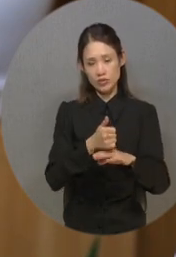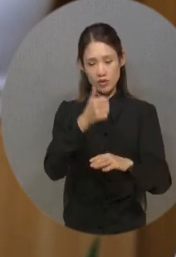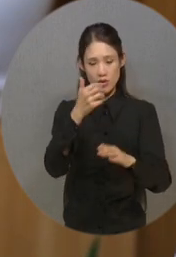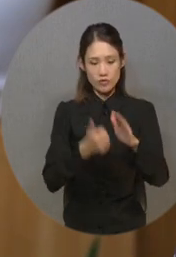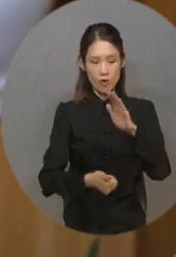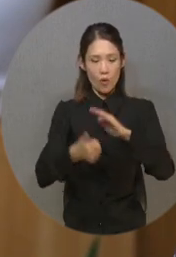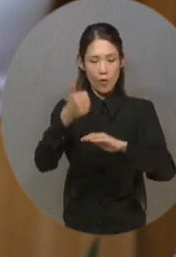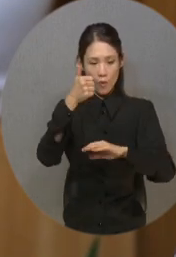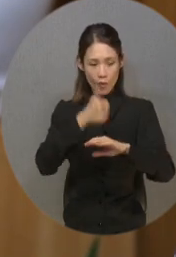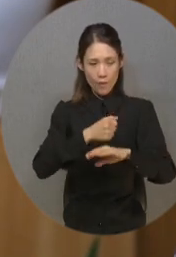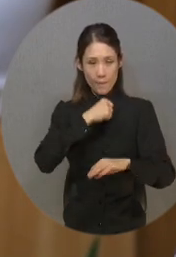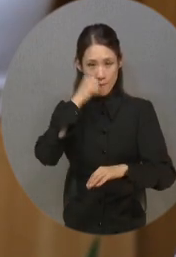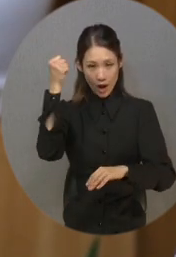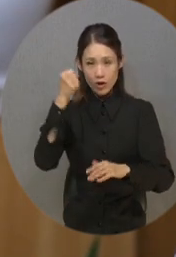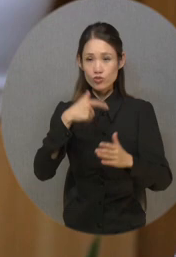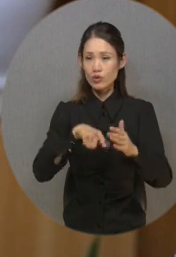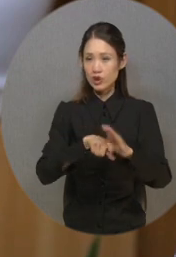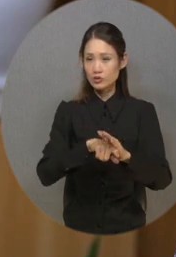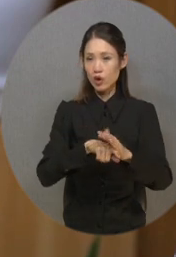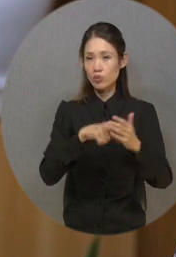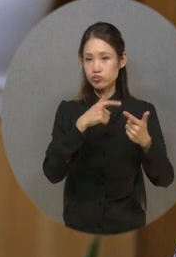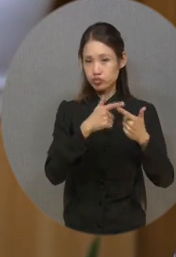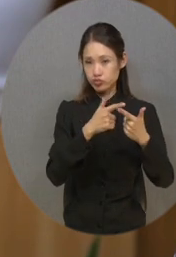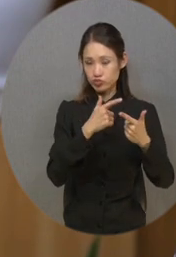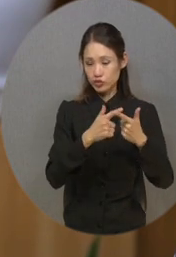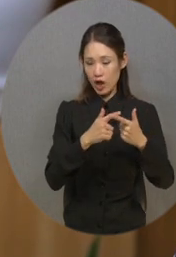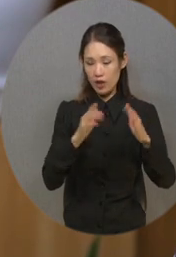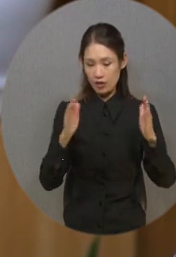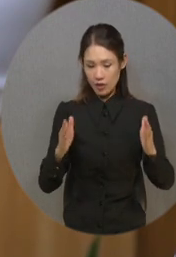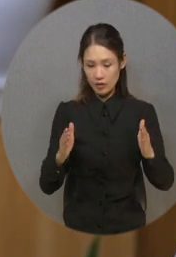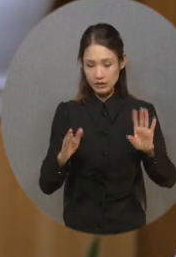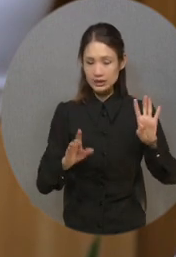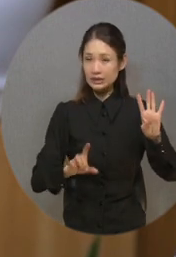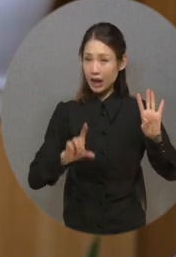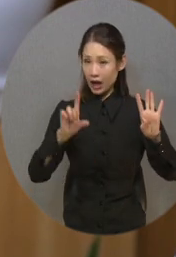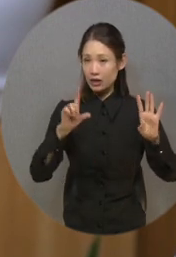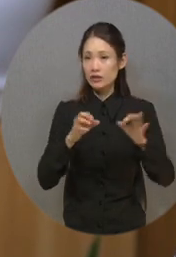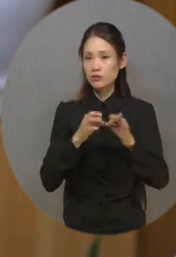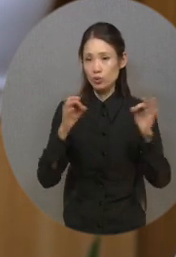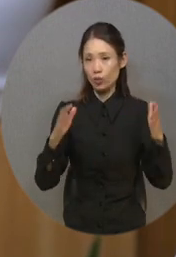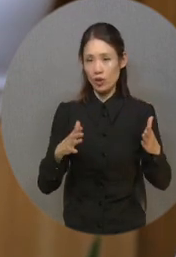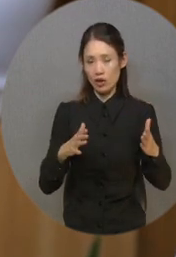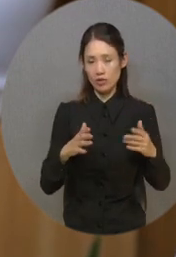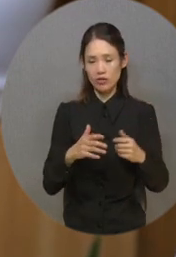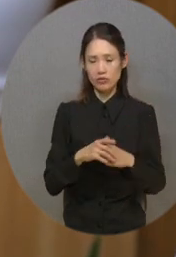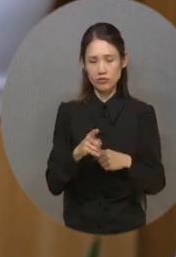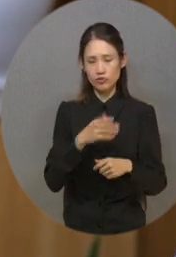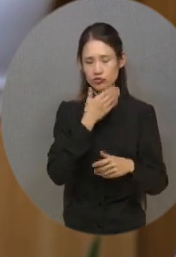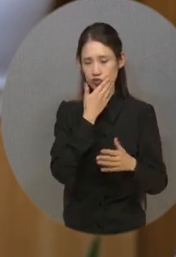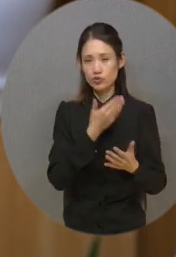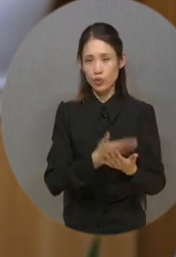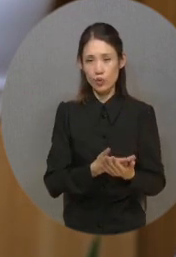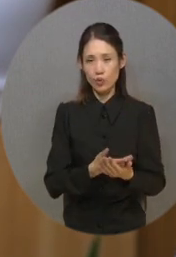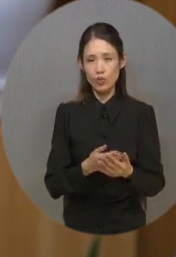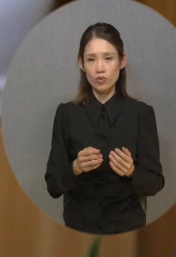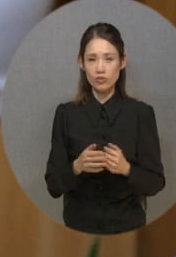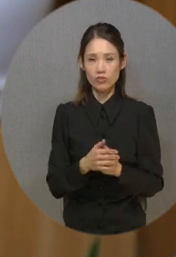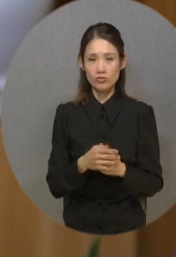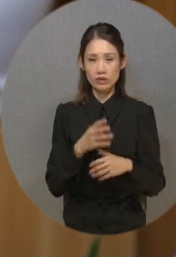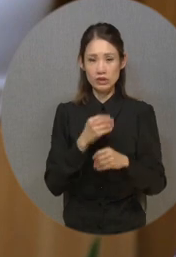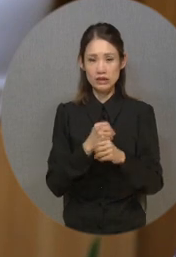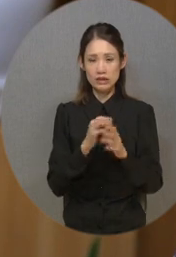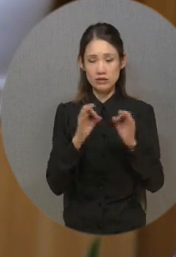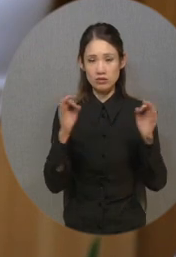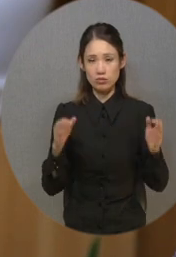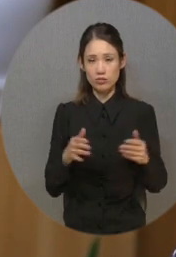위해서 부산에서 있었던 4일간의 실사단의 일정이 아주 중요하거든요. 이 기간 동안에 우리가